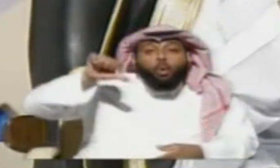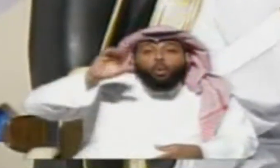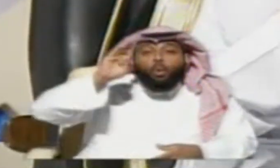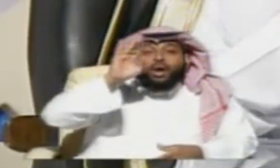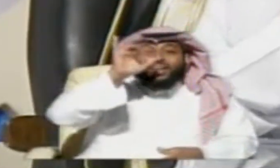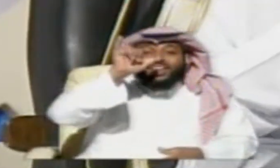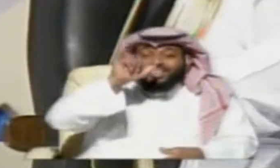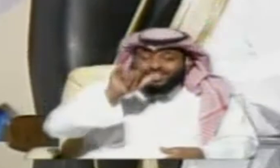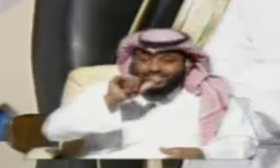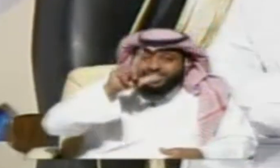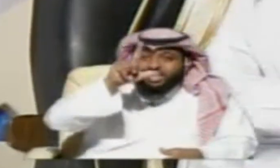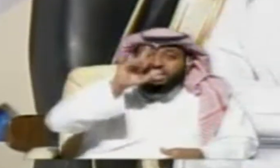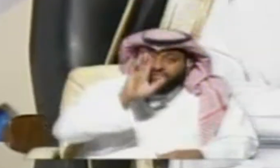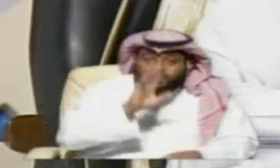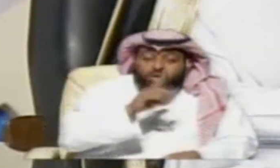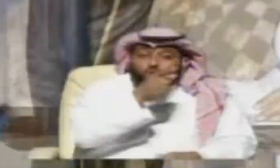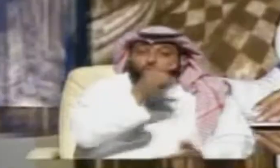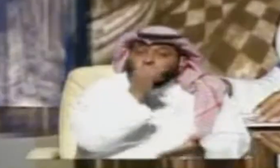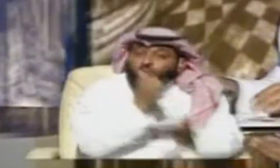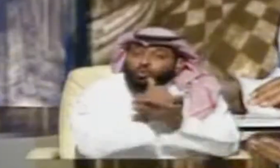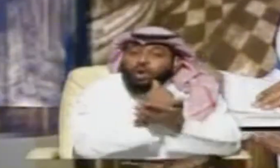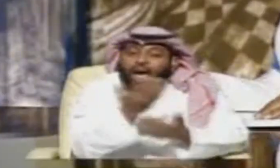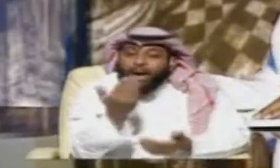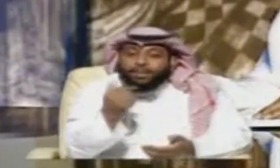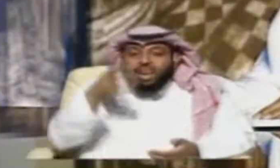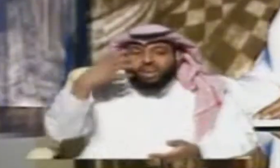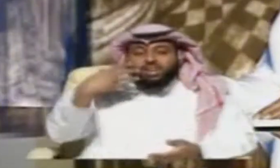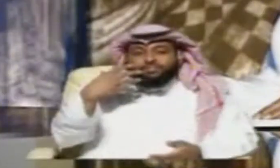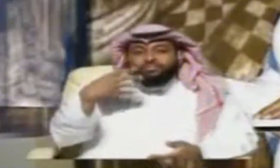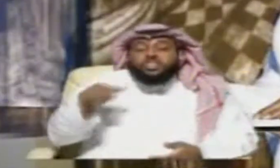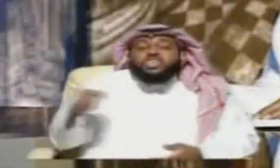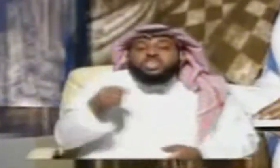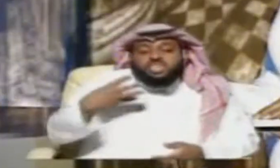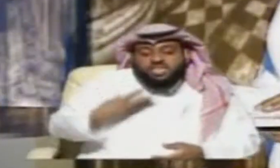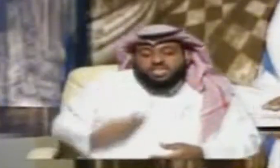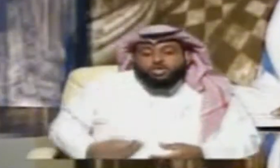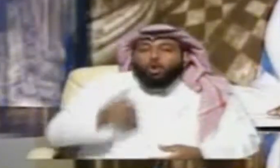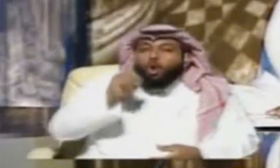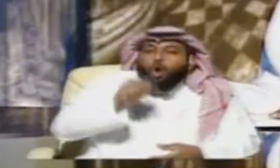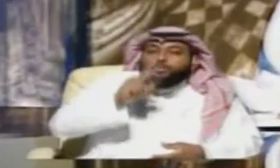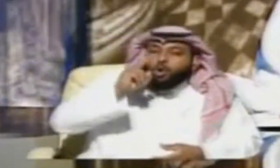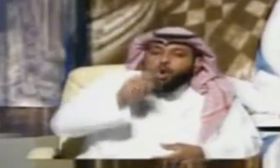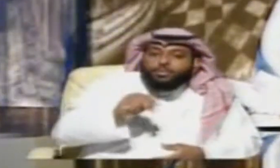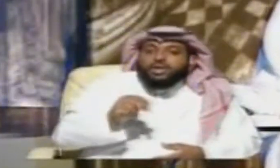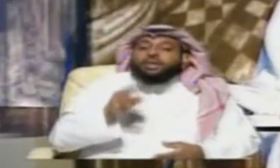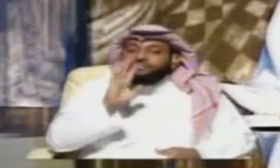قبل العيد بيوم أو يومين. بارك الله فيكم يا شيخ. استأذنكم معي أسامة، تفضل.